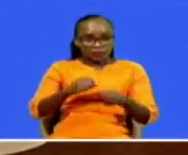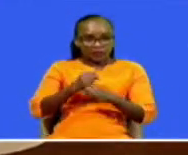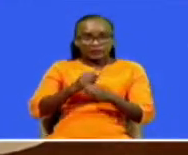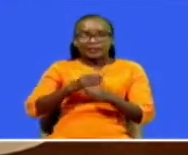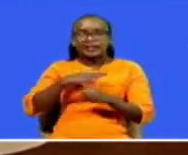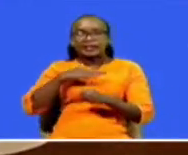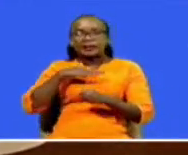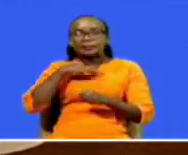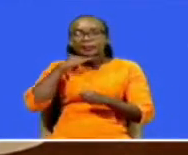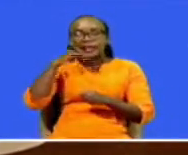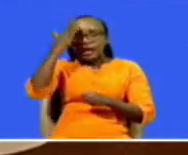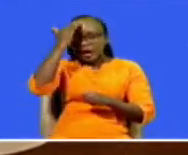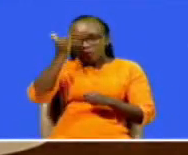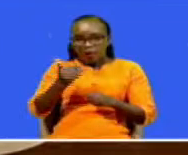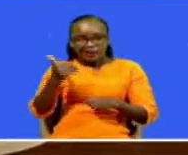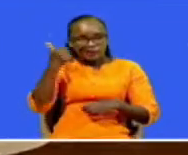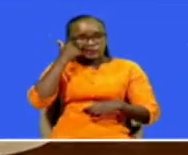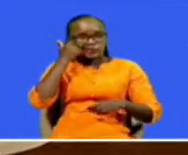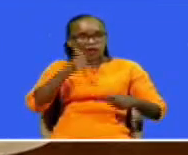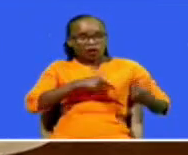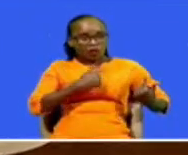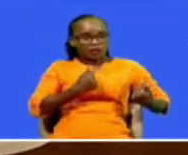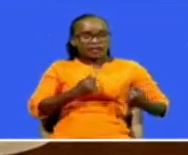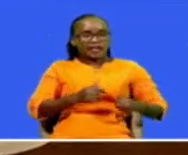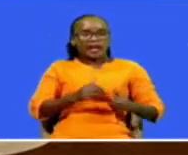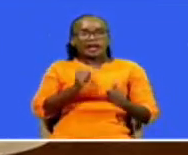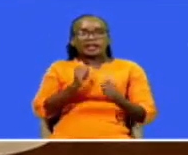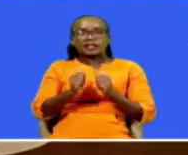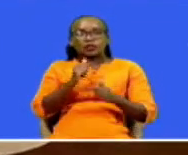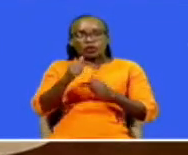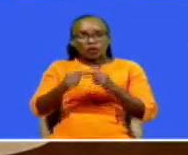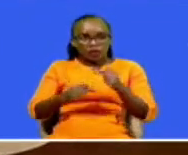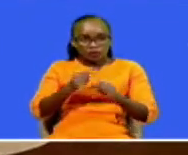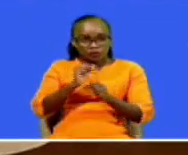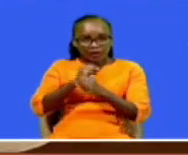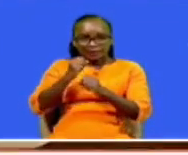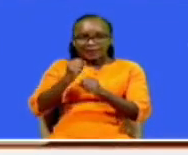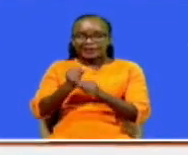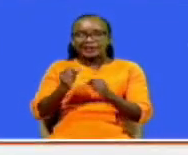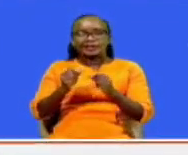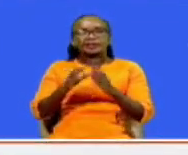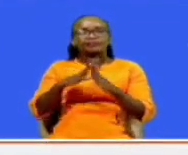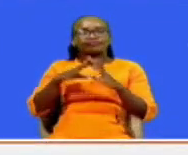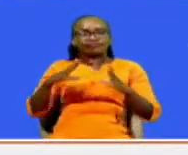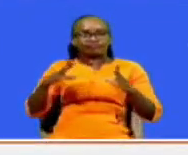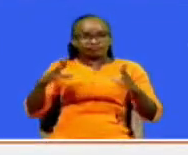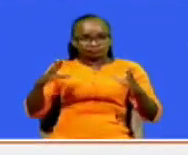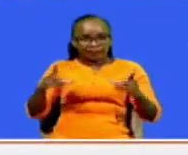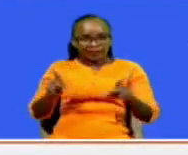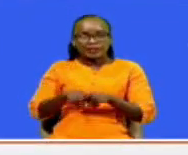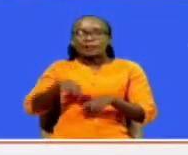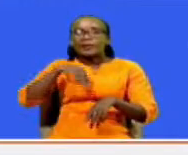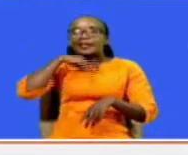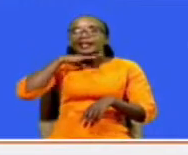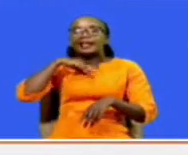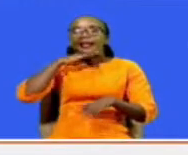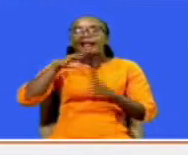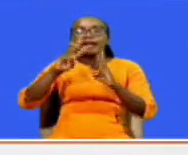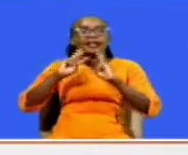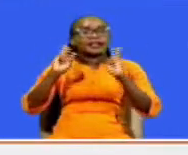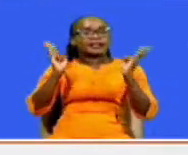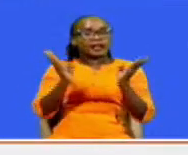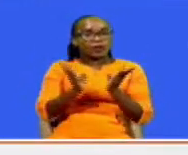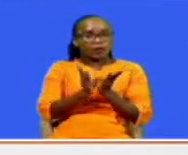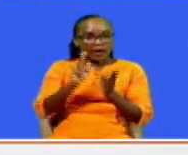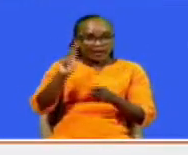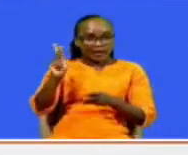kizingatiwa kwamba maradhi ya moyo ni magonjwa ambayo yanaendelea kuchangia pakubwa idadi kubwa ya vifo ulimwenguni.